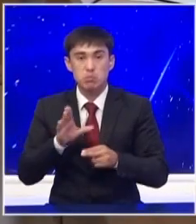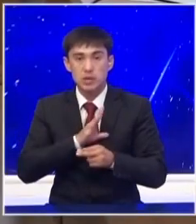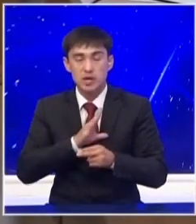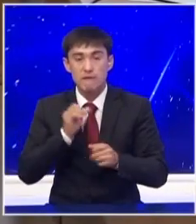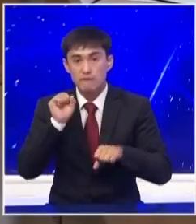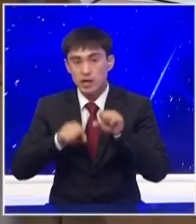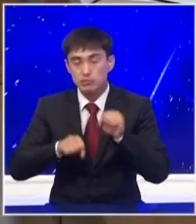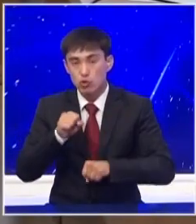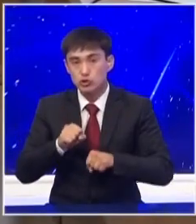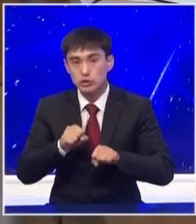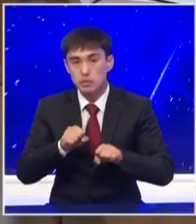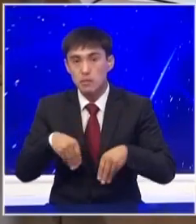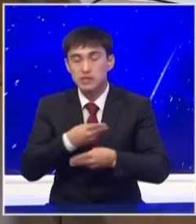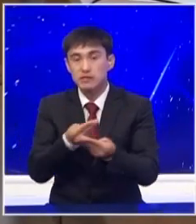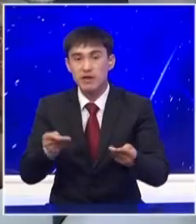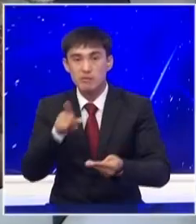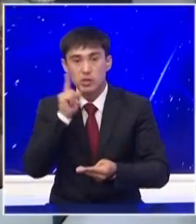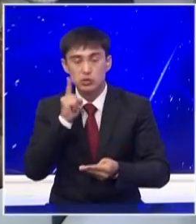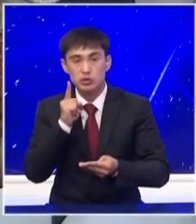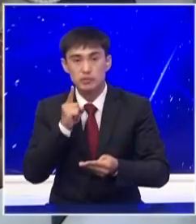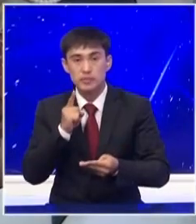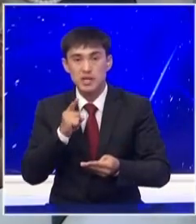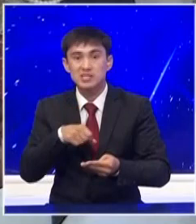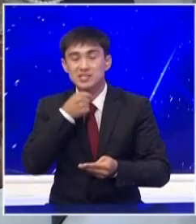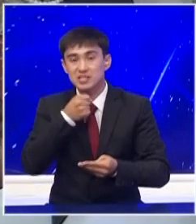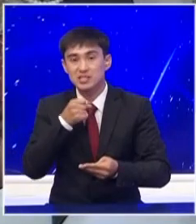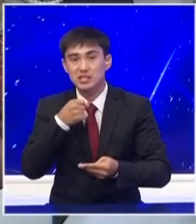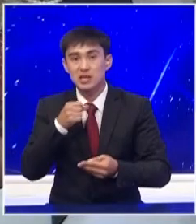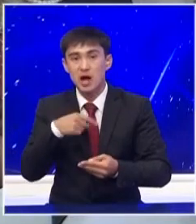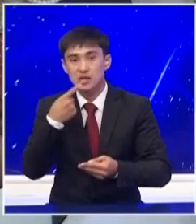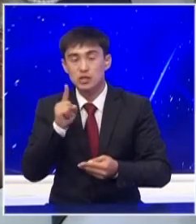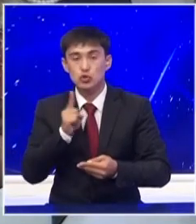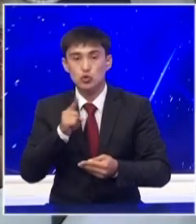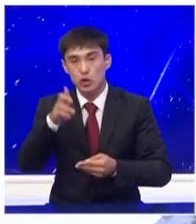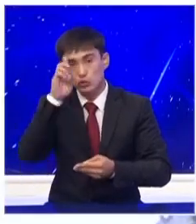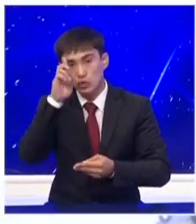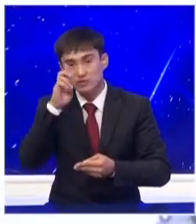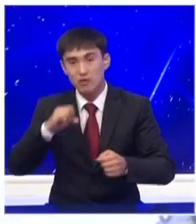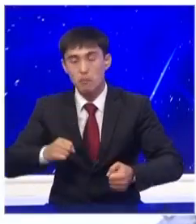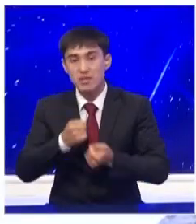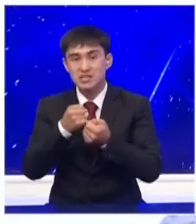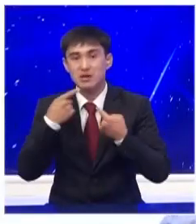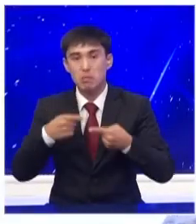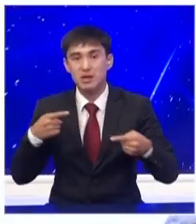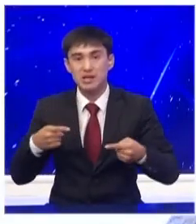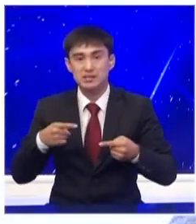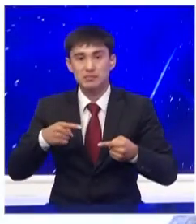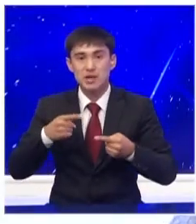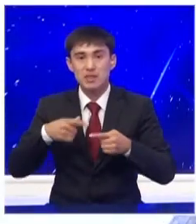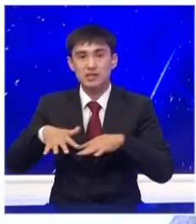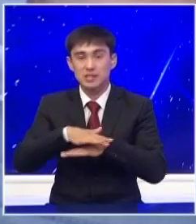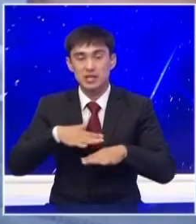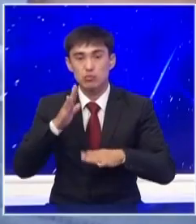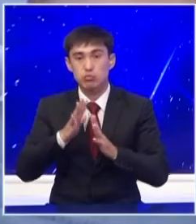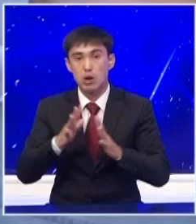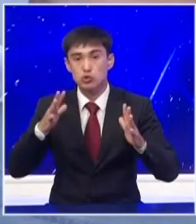о возможностях, предоставляемых молодежи. Представители старшего поколения отметили, что государственная поддержка разным слоям населения